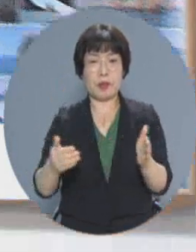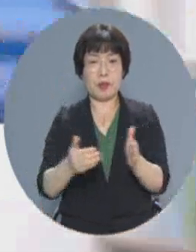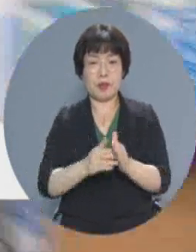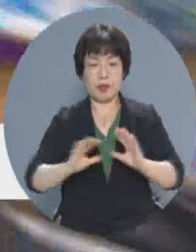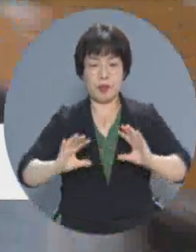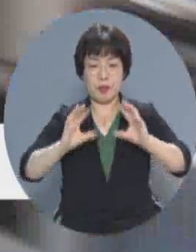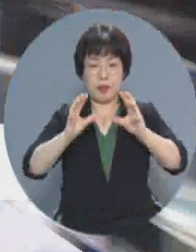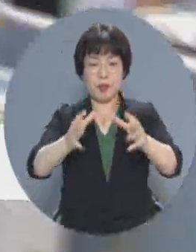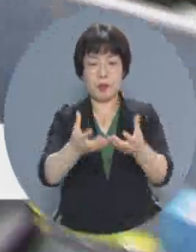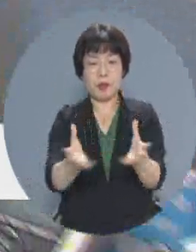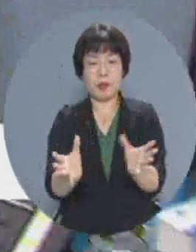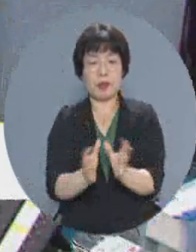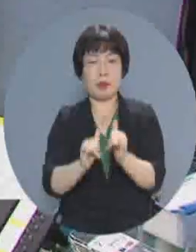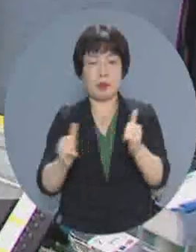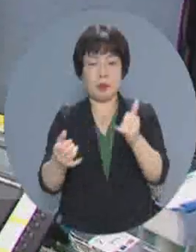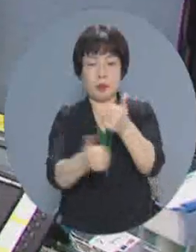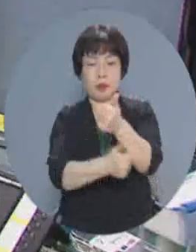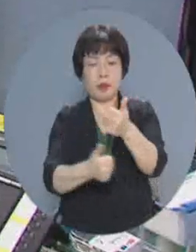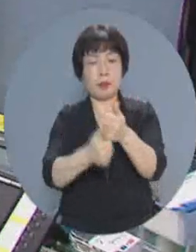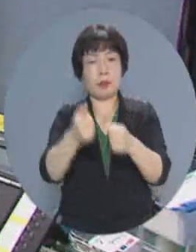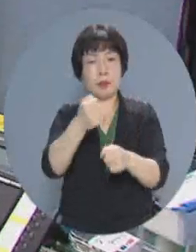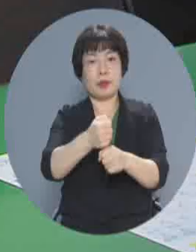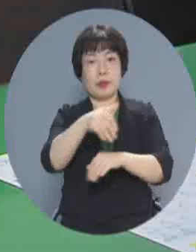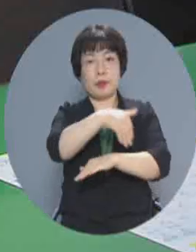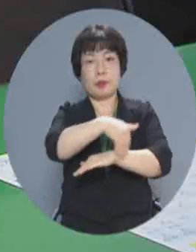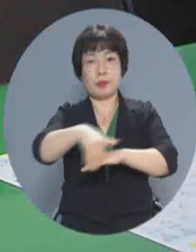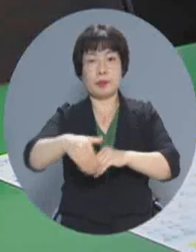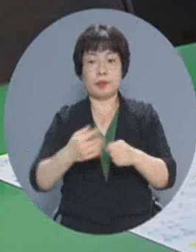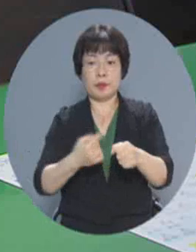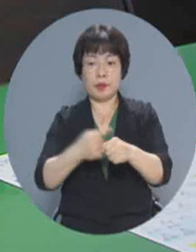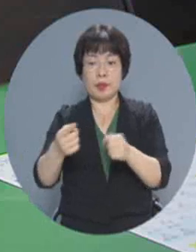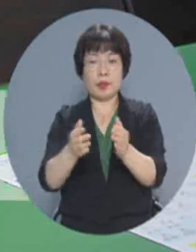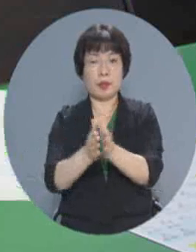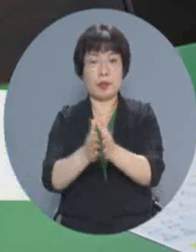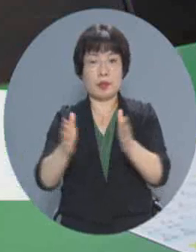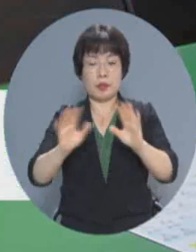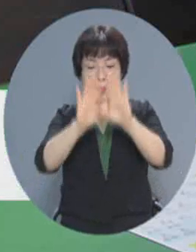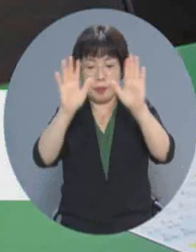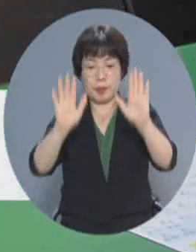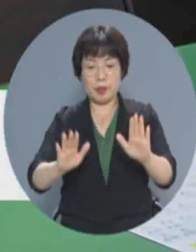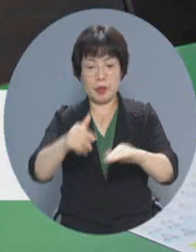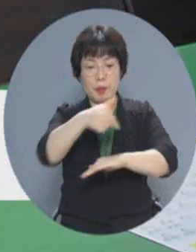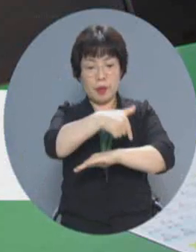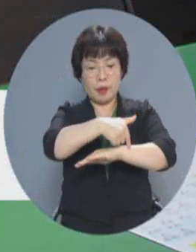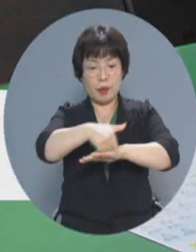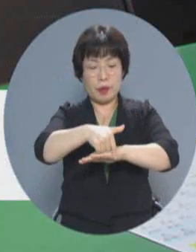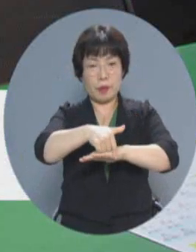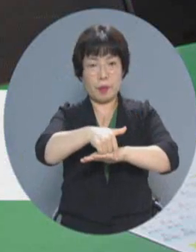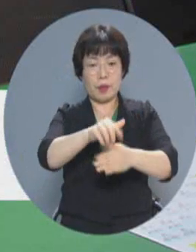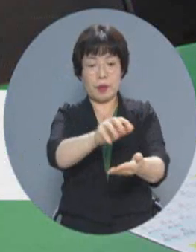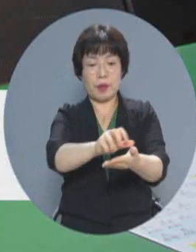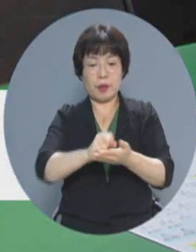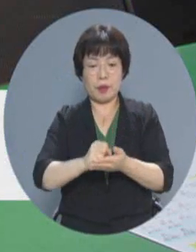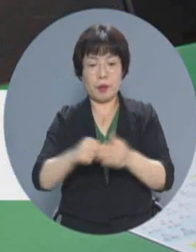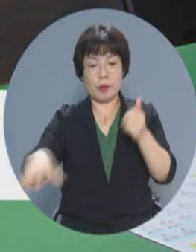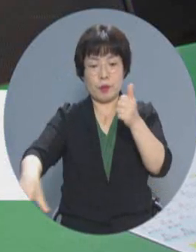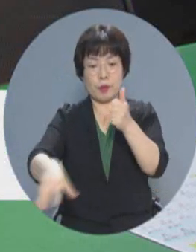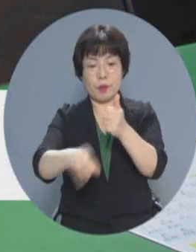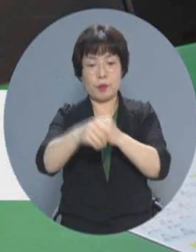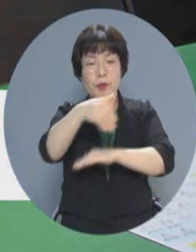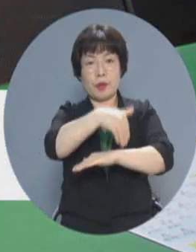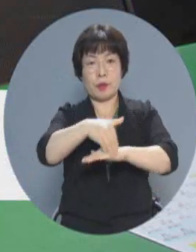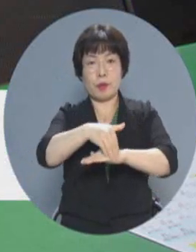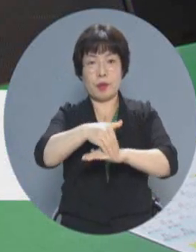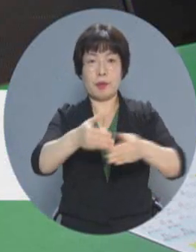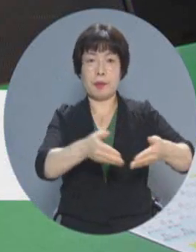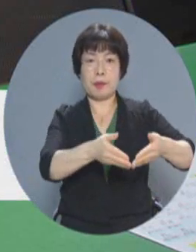범시민 준비위원회를 구성할 계획입니다. 내년부터는 박람회 기본 계획을 바탕으로 종합 계획인 마스터 플랜을